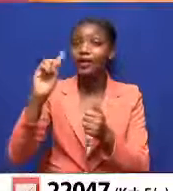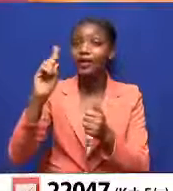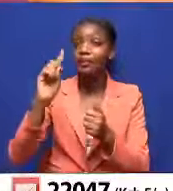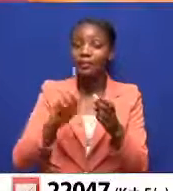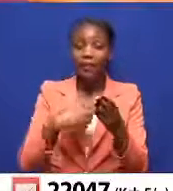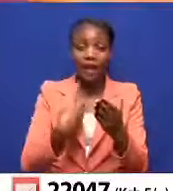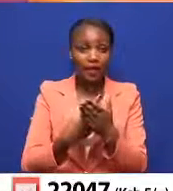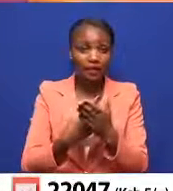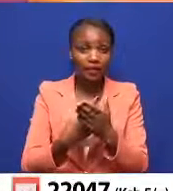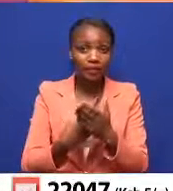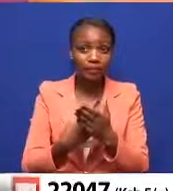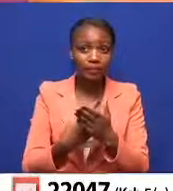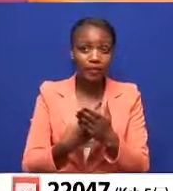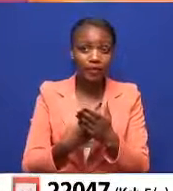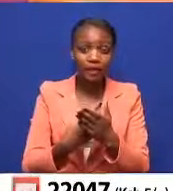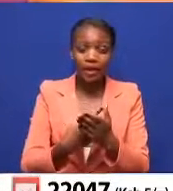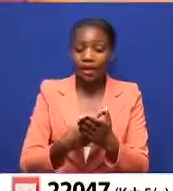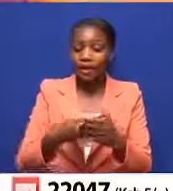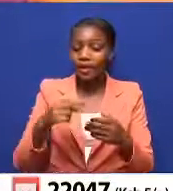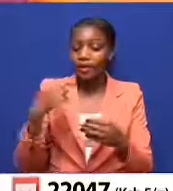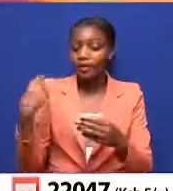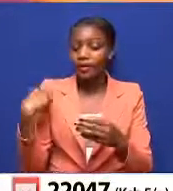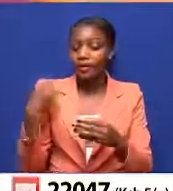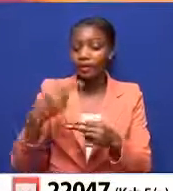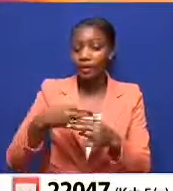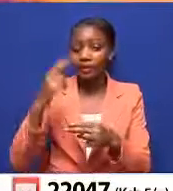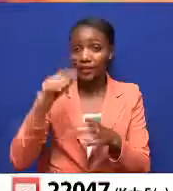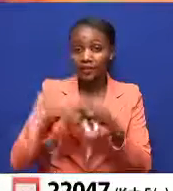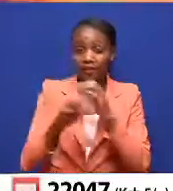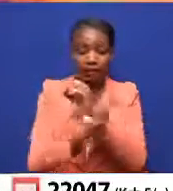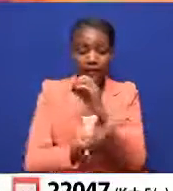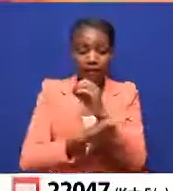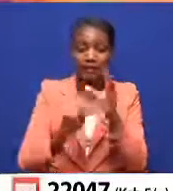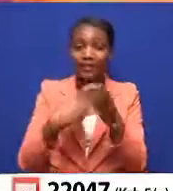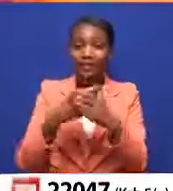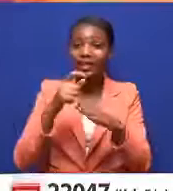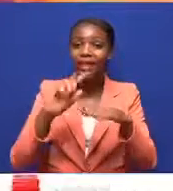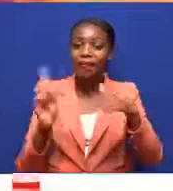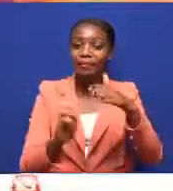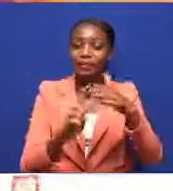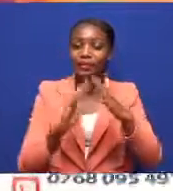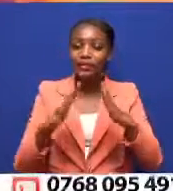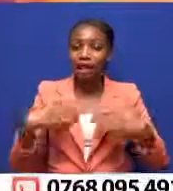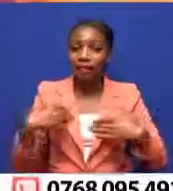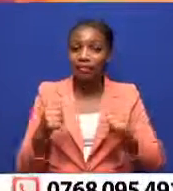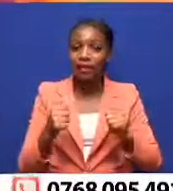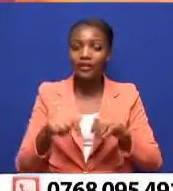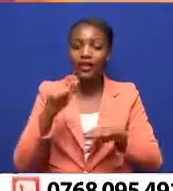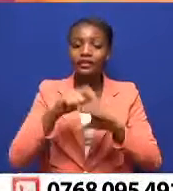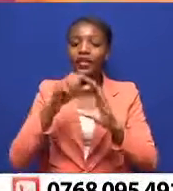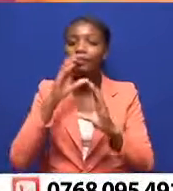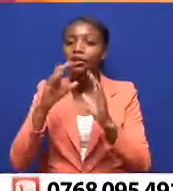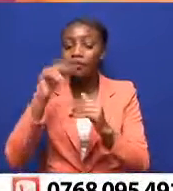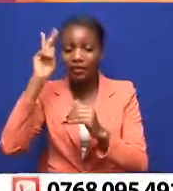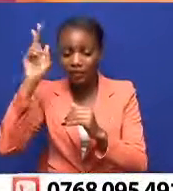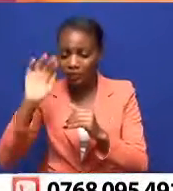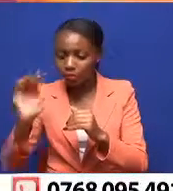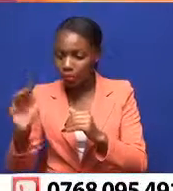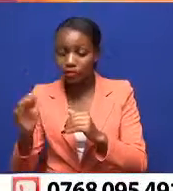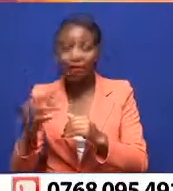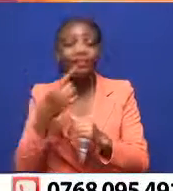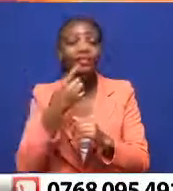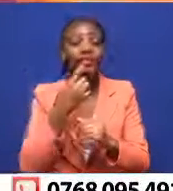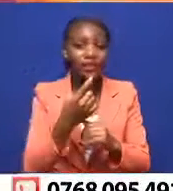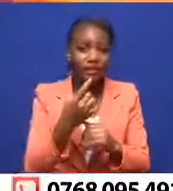huku idadi ya leo ikiwa juu zaidi nchini. Akitoa ripoti hiyo katika hospitali ya Tigoni County ya Kiambu, waziri wa afya